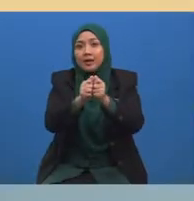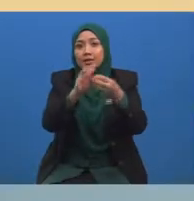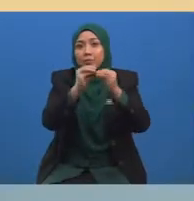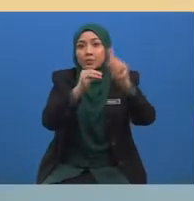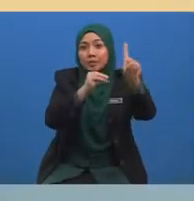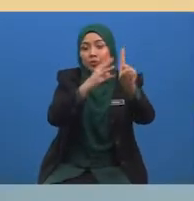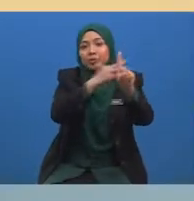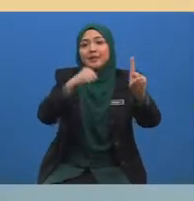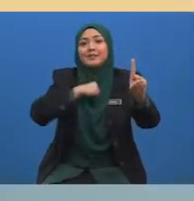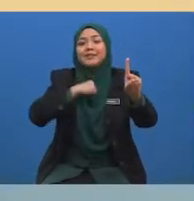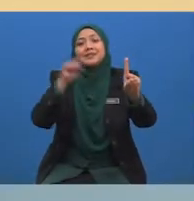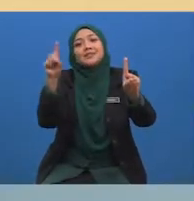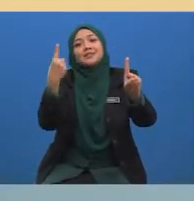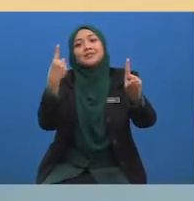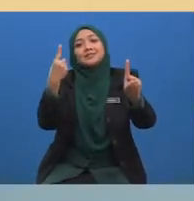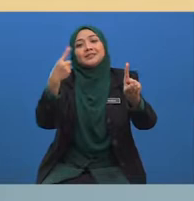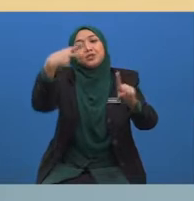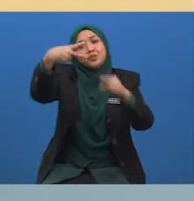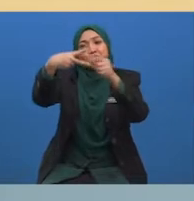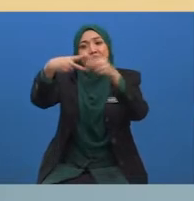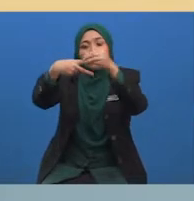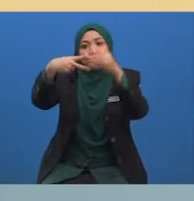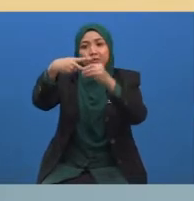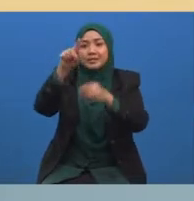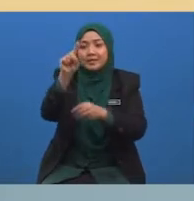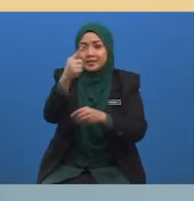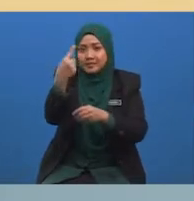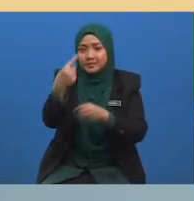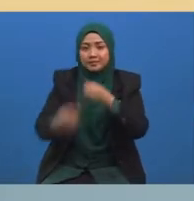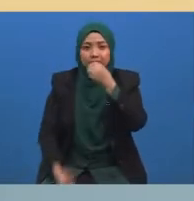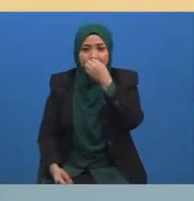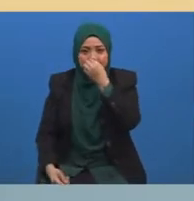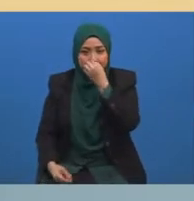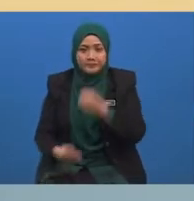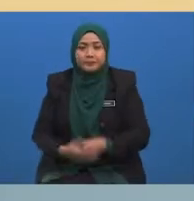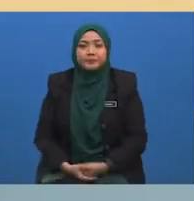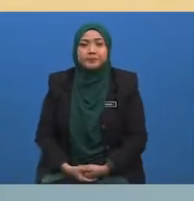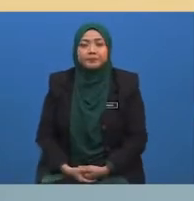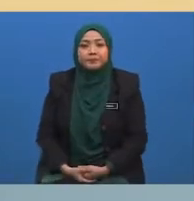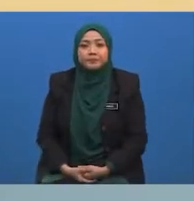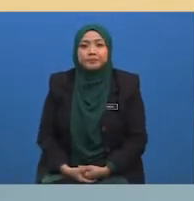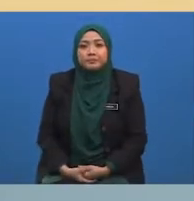Tahniah cikgu ucapkan kepada yang dapat membuat tekaan yang tepat.